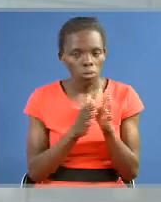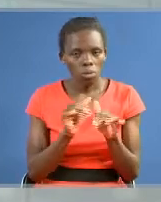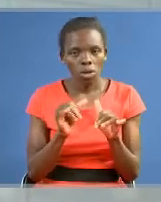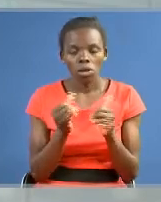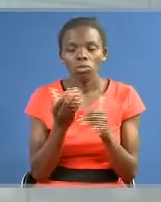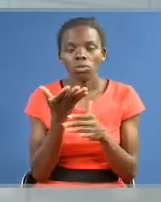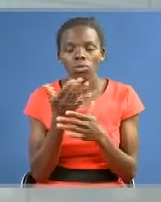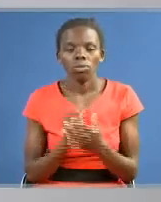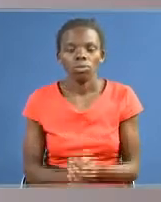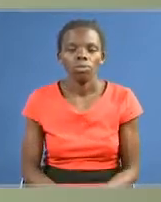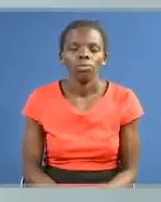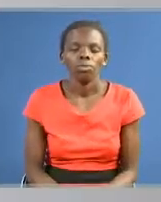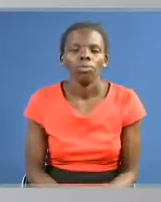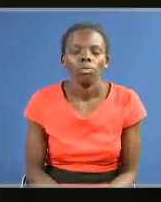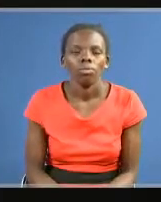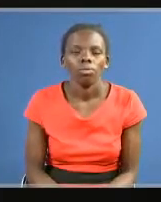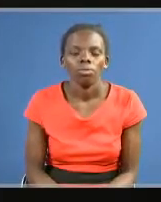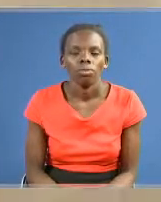ifuatayo.